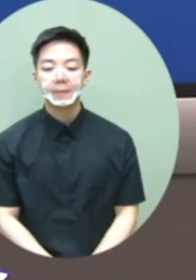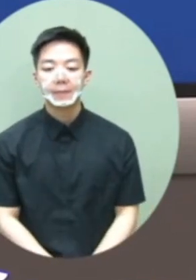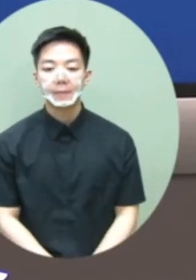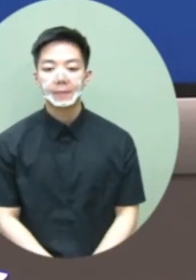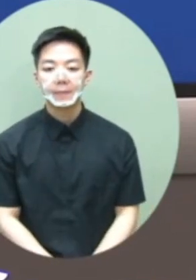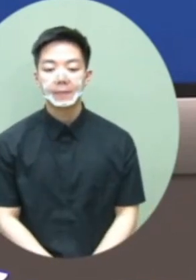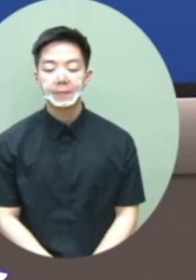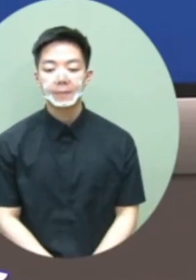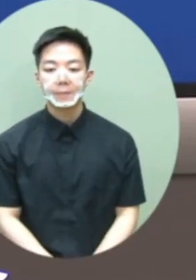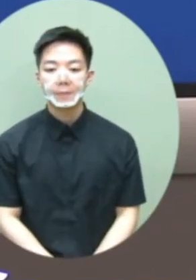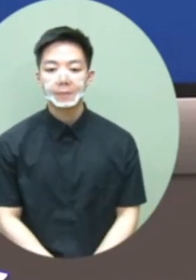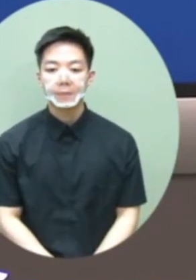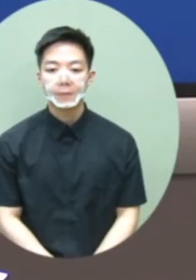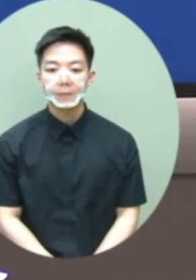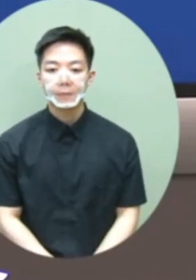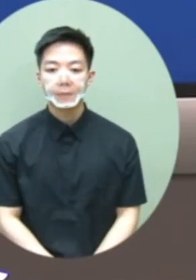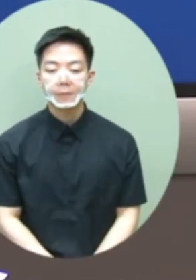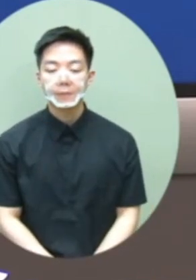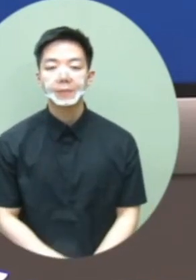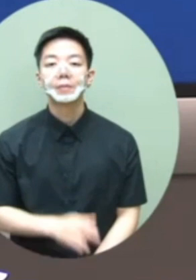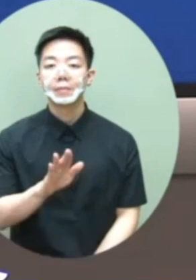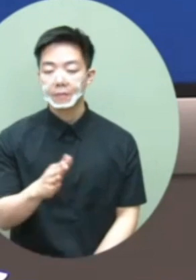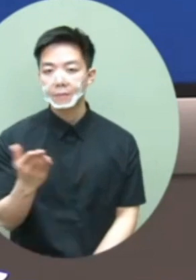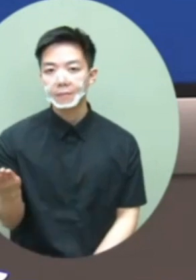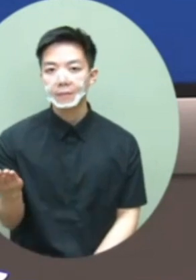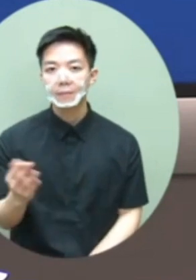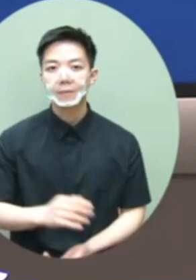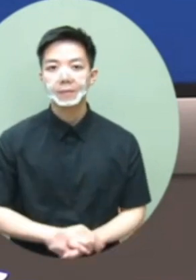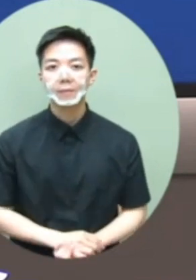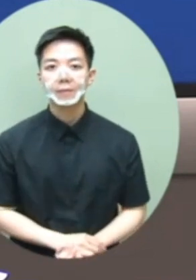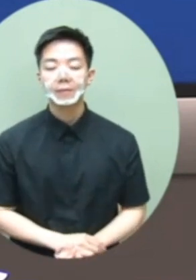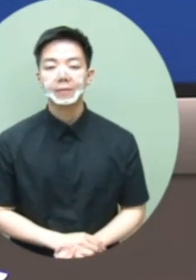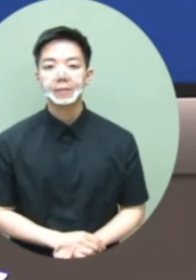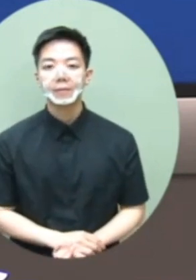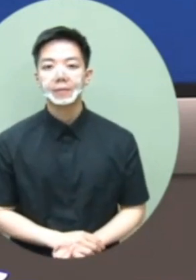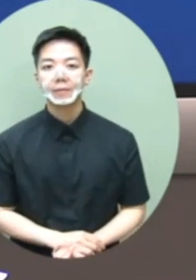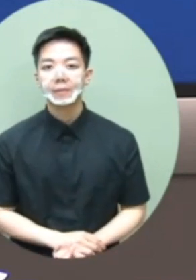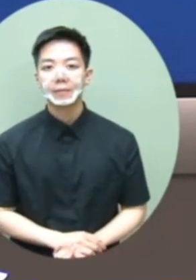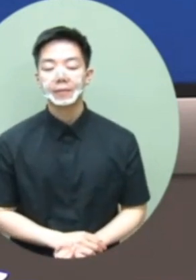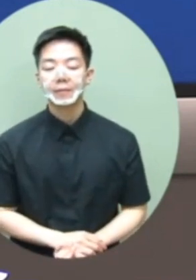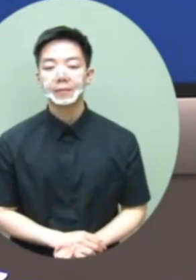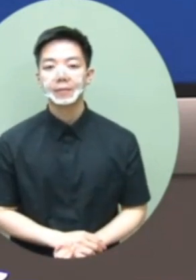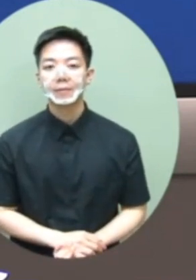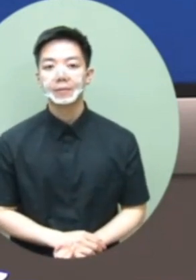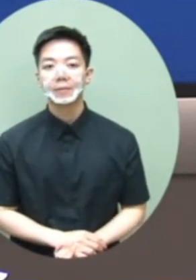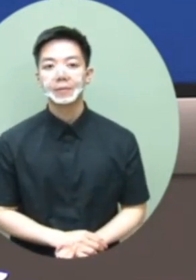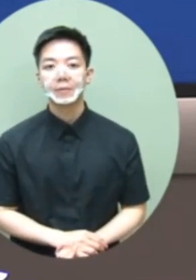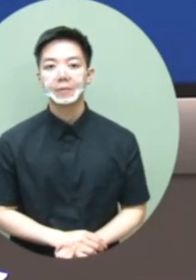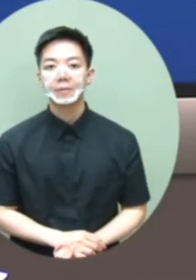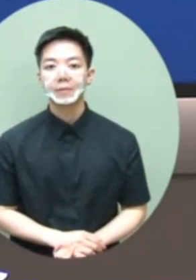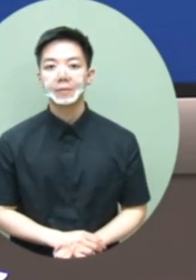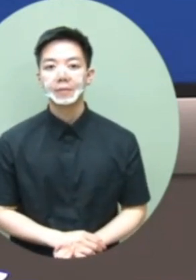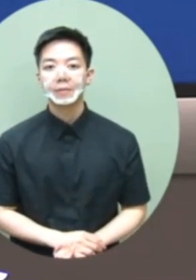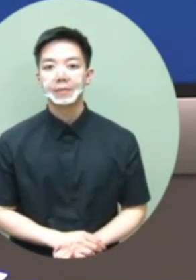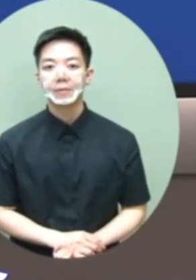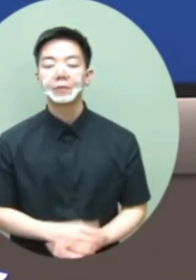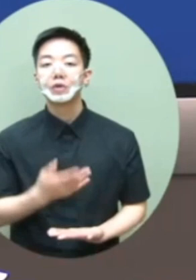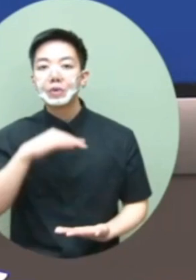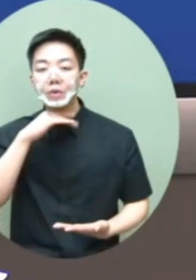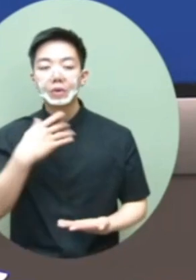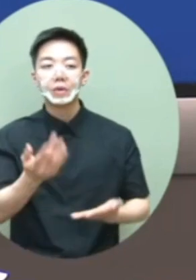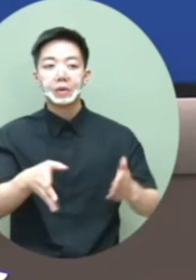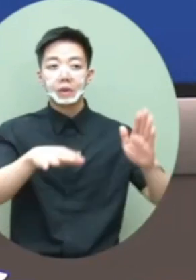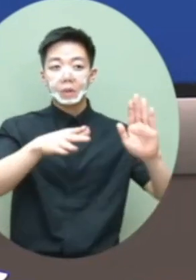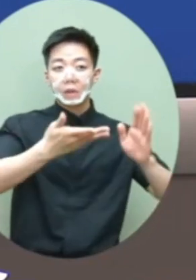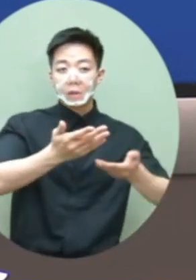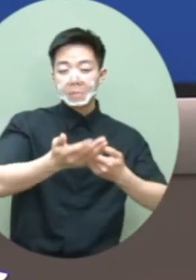時來到情報。但是只要它比我們一直見到的下降趨勢，不是是上升，